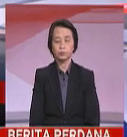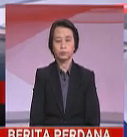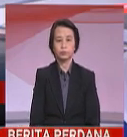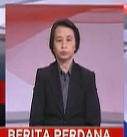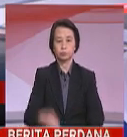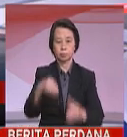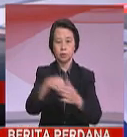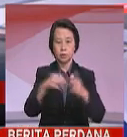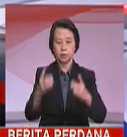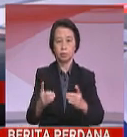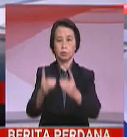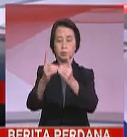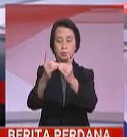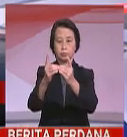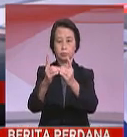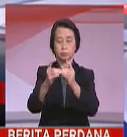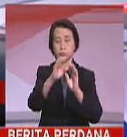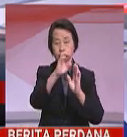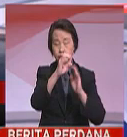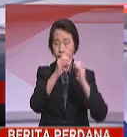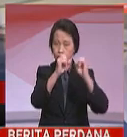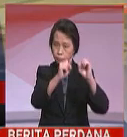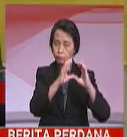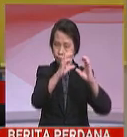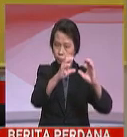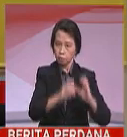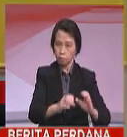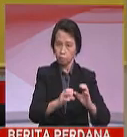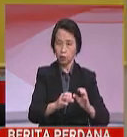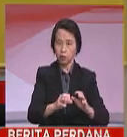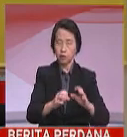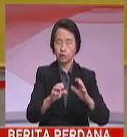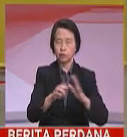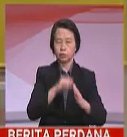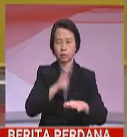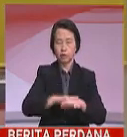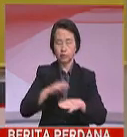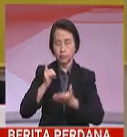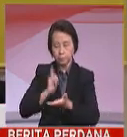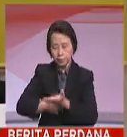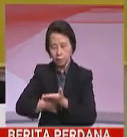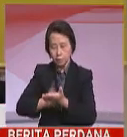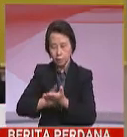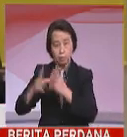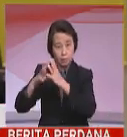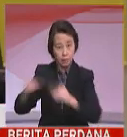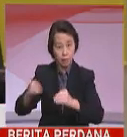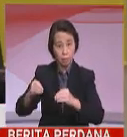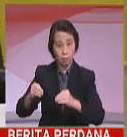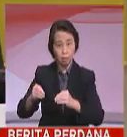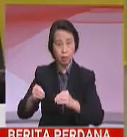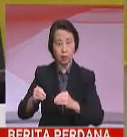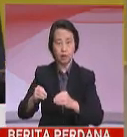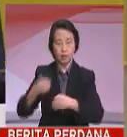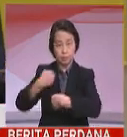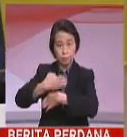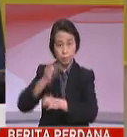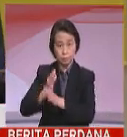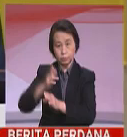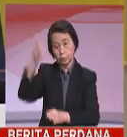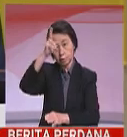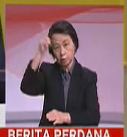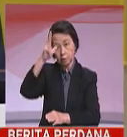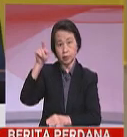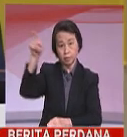Selanjutnya, dalam pertemuan presiden-presiden sewaktu membincangkan penyelesaian kepada isu pembentukan kerajaan